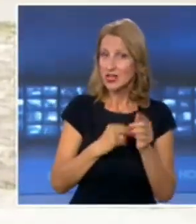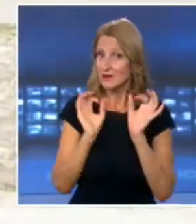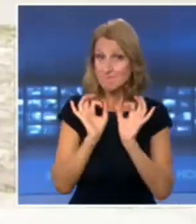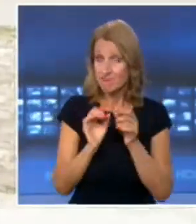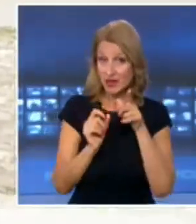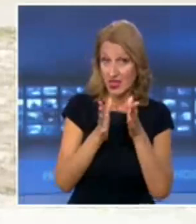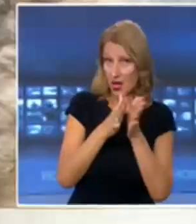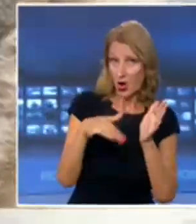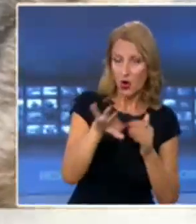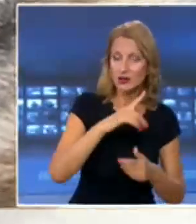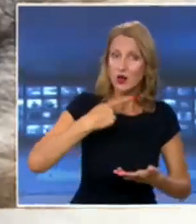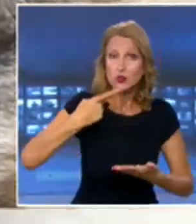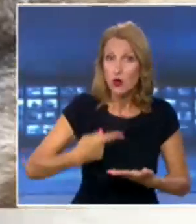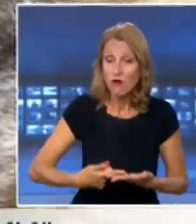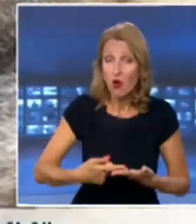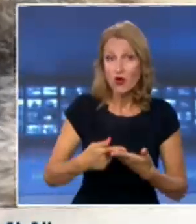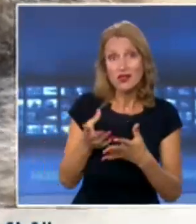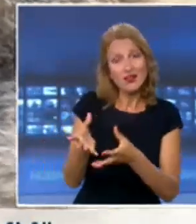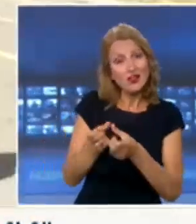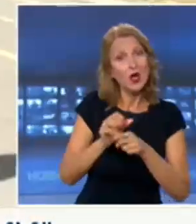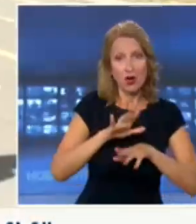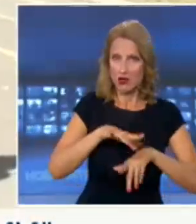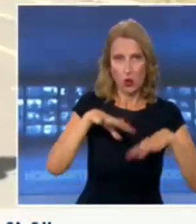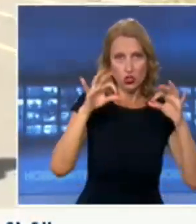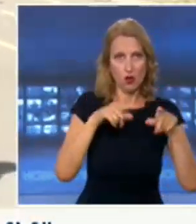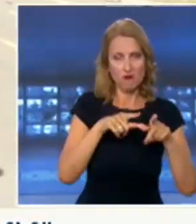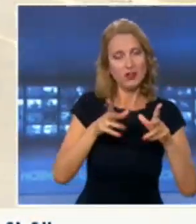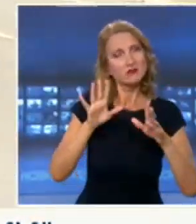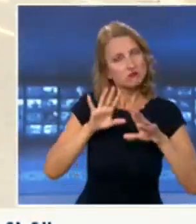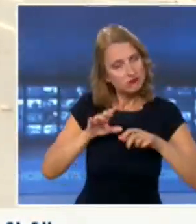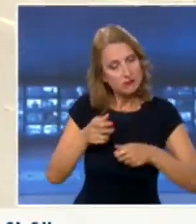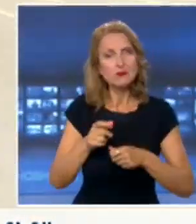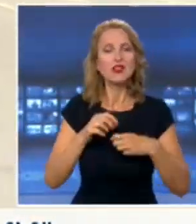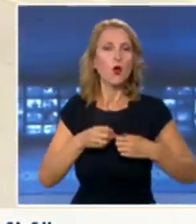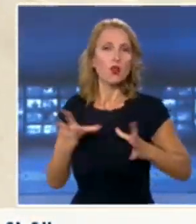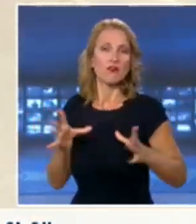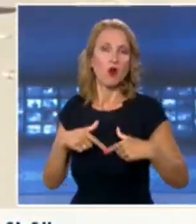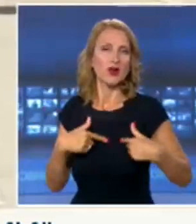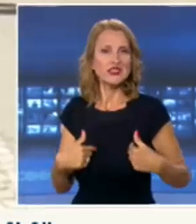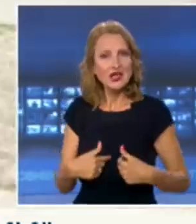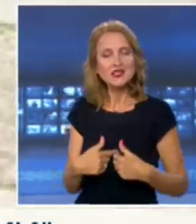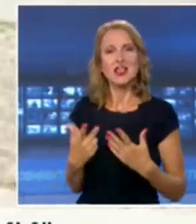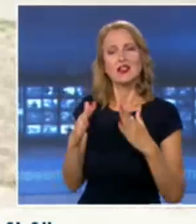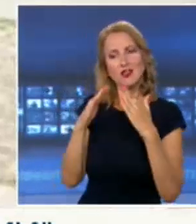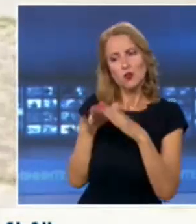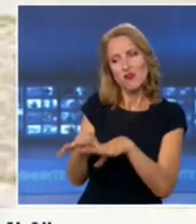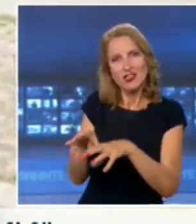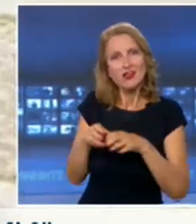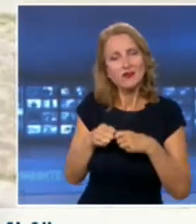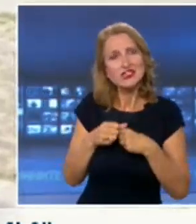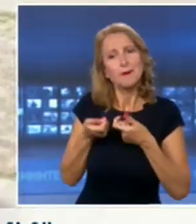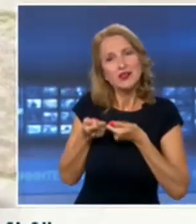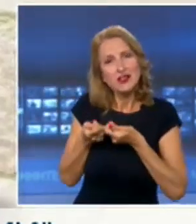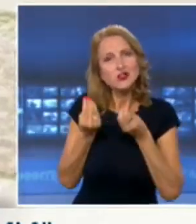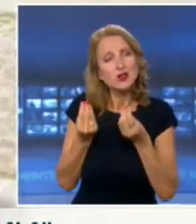са отговорни хората и дали са готови да наистина да отворят сърцата и домовете си за тези животни, които